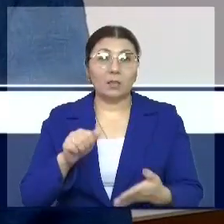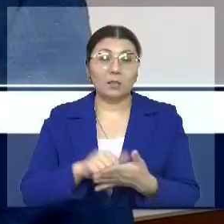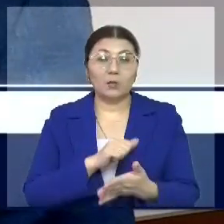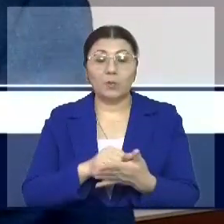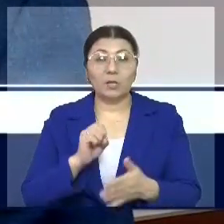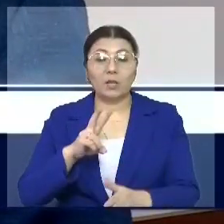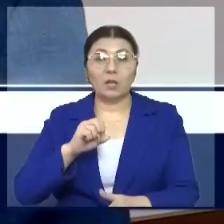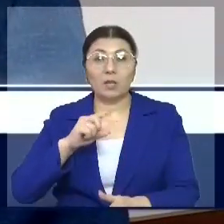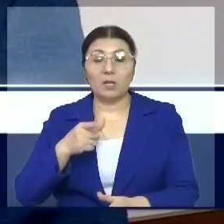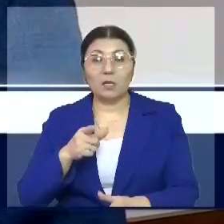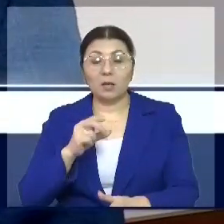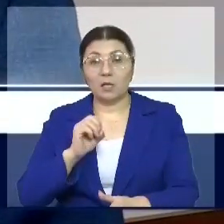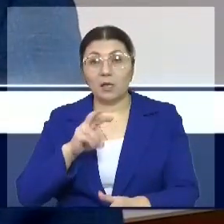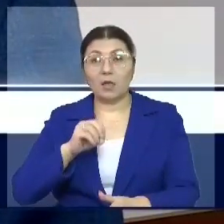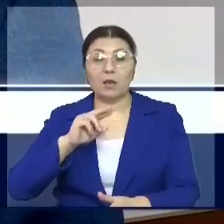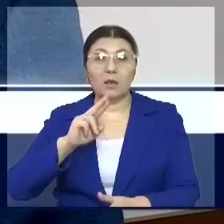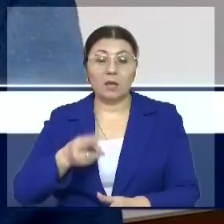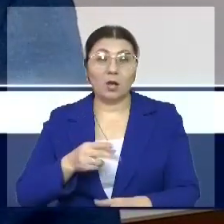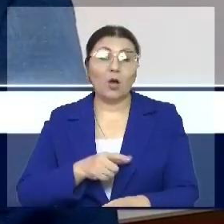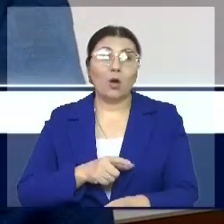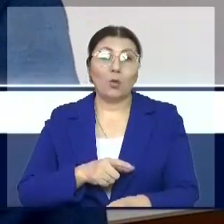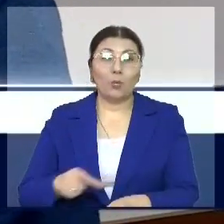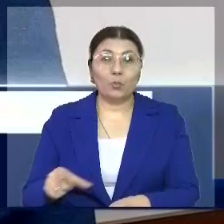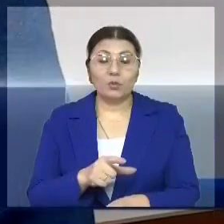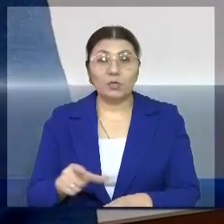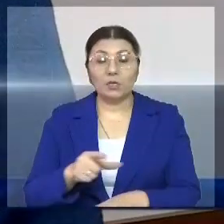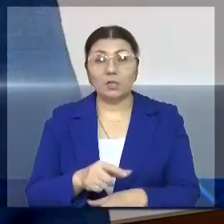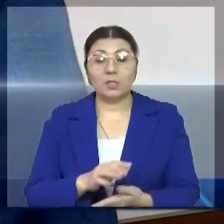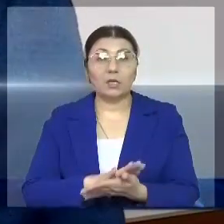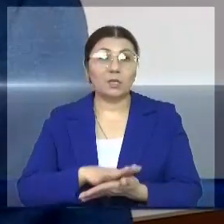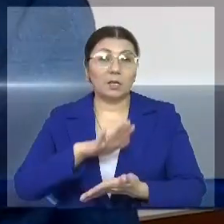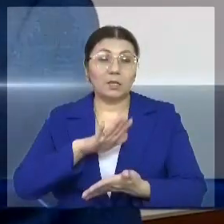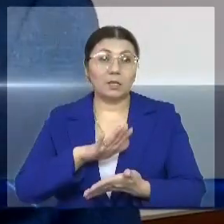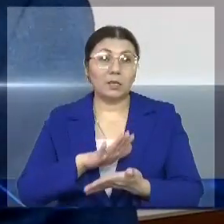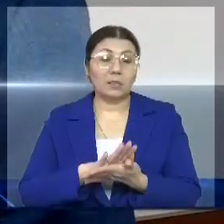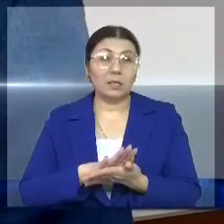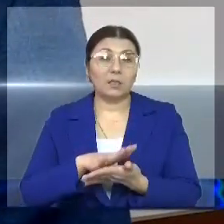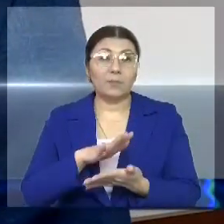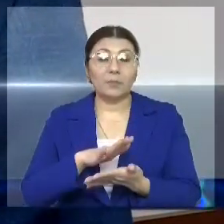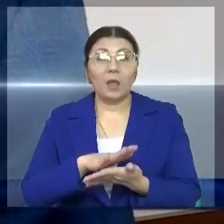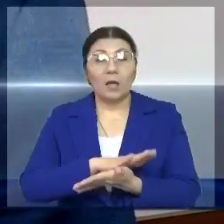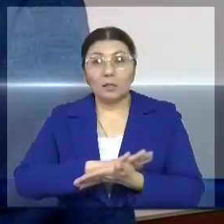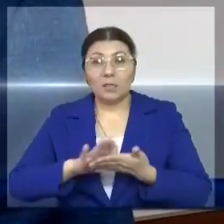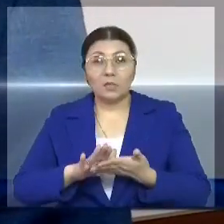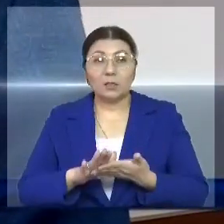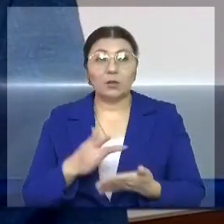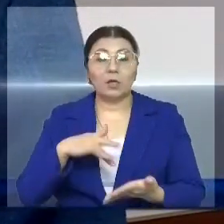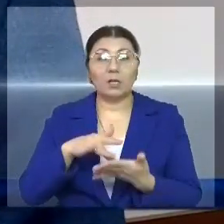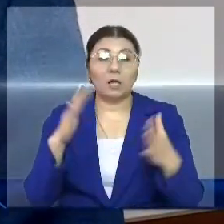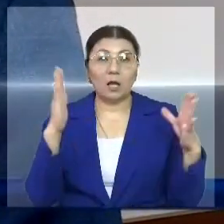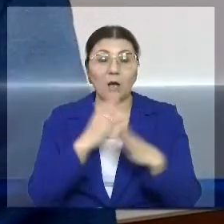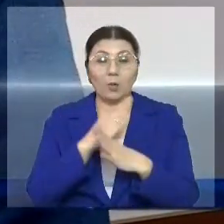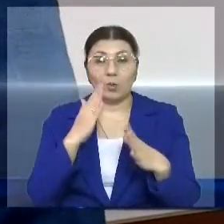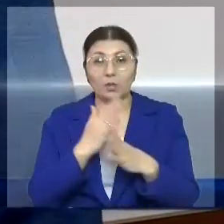бормен ластандыру және Елек өзенін алты валентті хроммен ластандыру болып кетті. Өздеріңізге мына қаладағы ауадағы шығарын